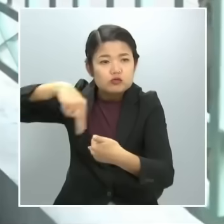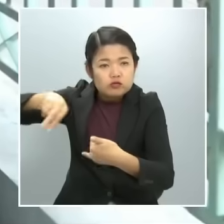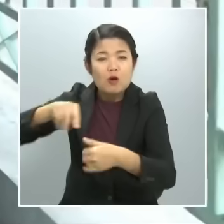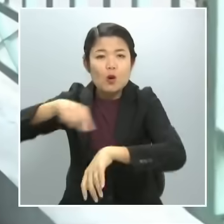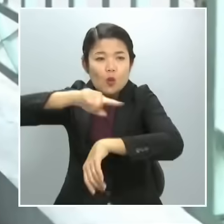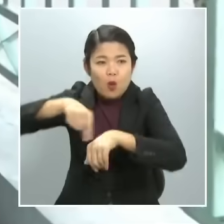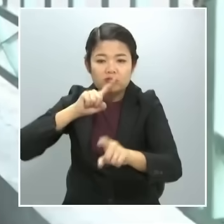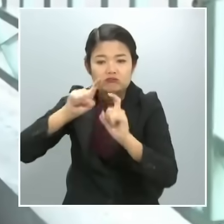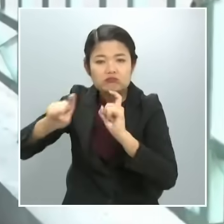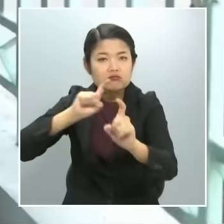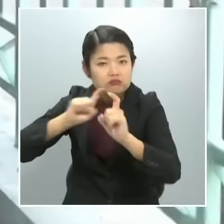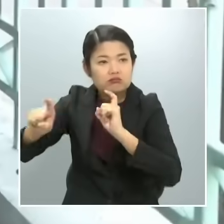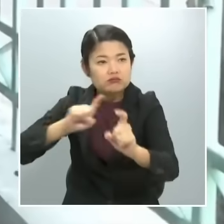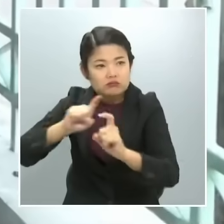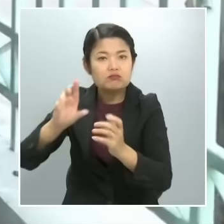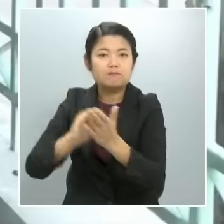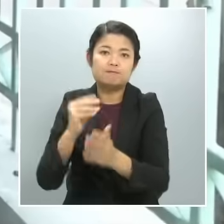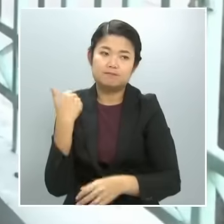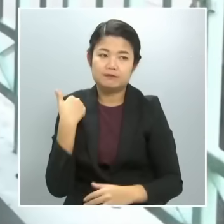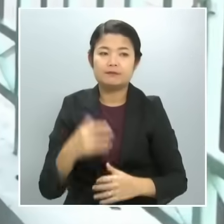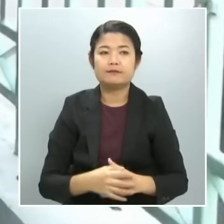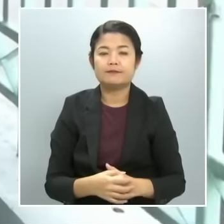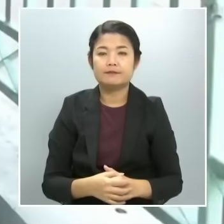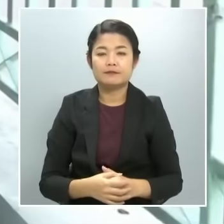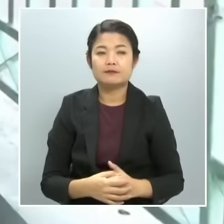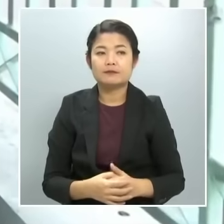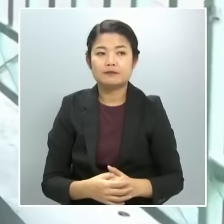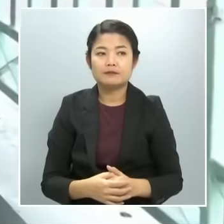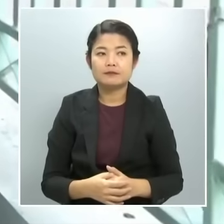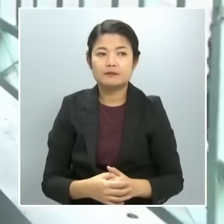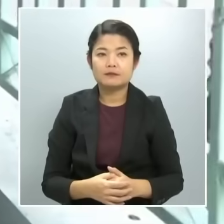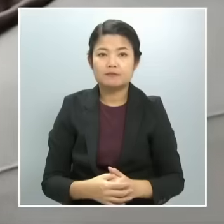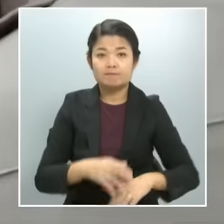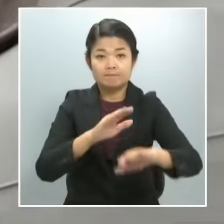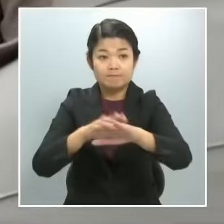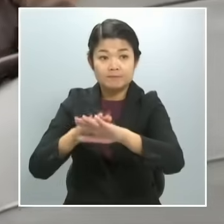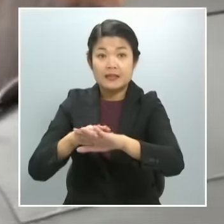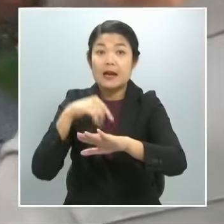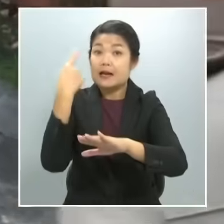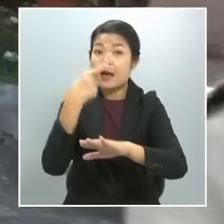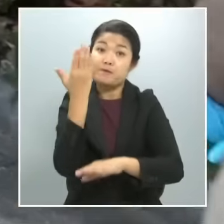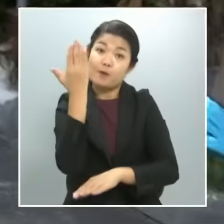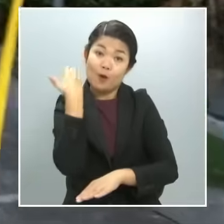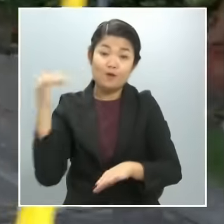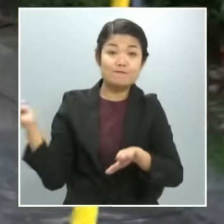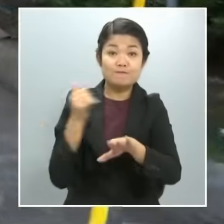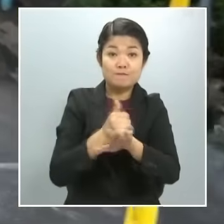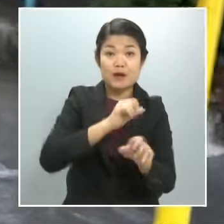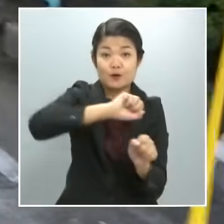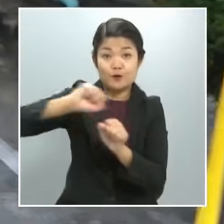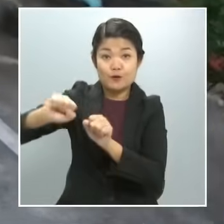เท็จจริงด้วยอืเนี่ยนะครับอ้าย้ำอีกทีนะฮรถตู้นะครับหมายเลขทะเบียนนะครับ